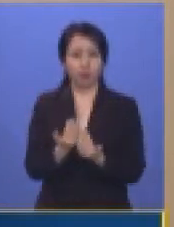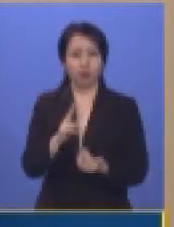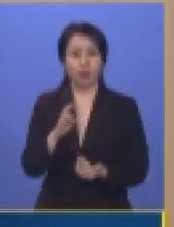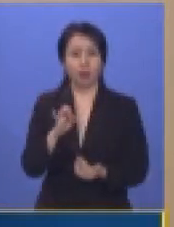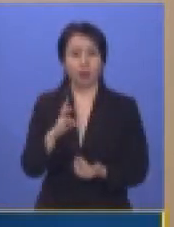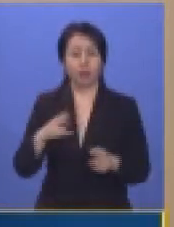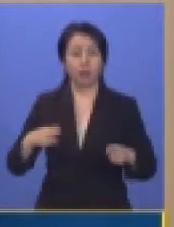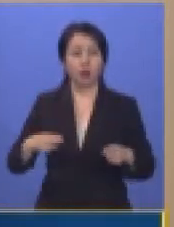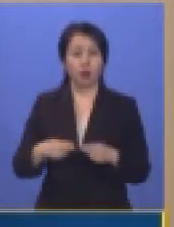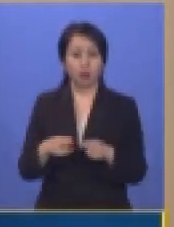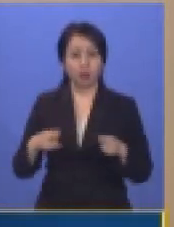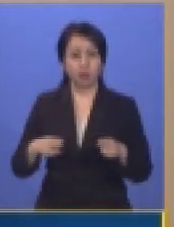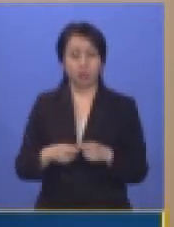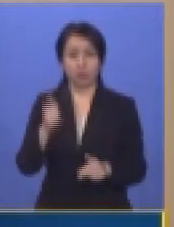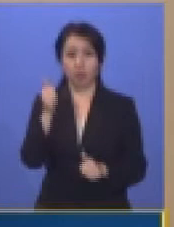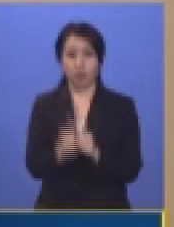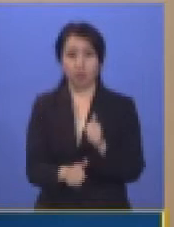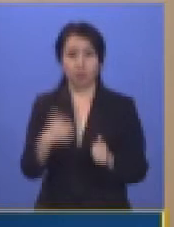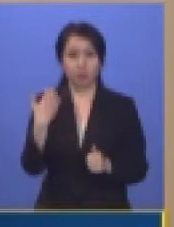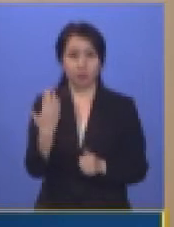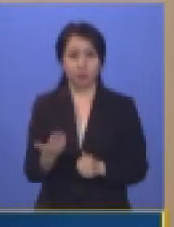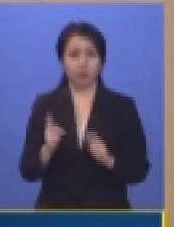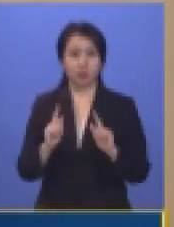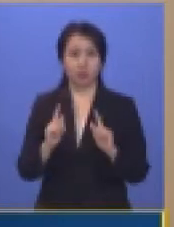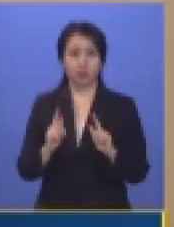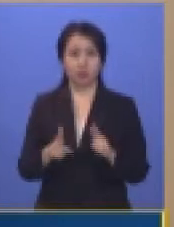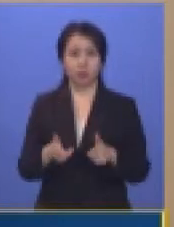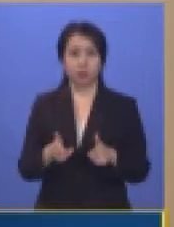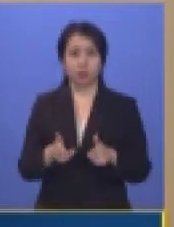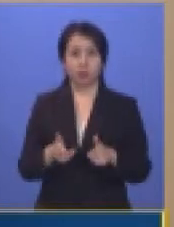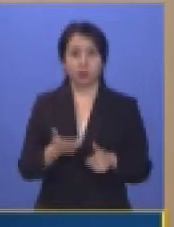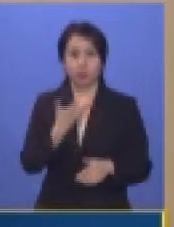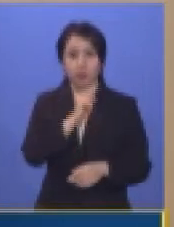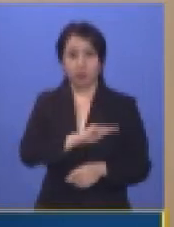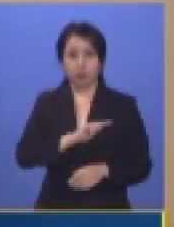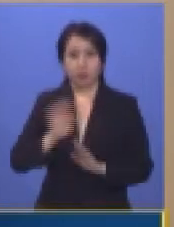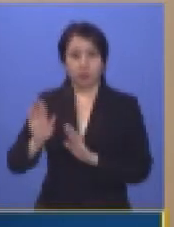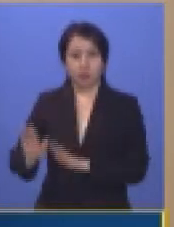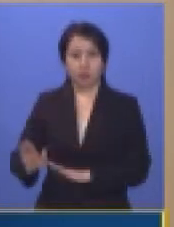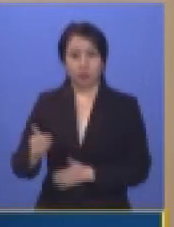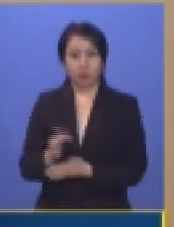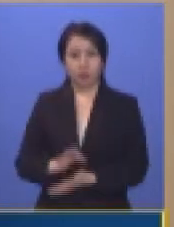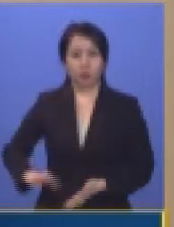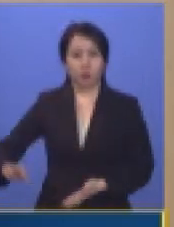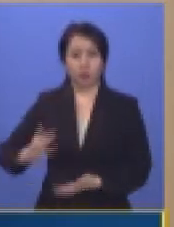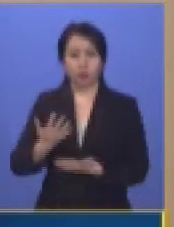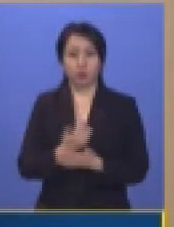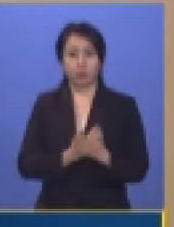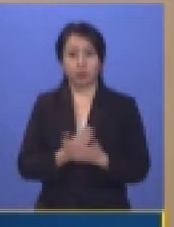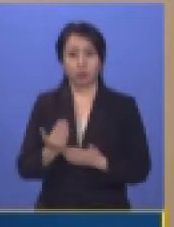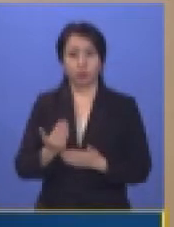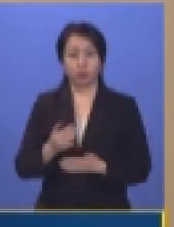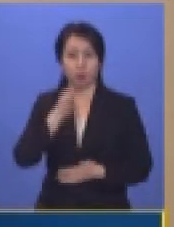карантинных ограничений. Каждый из вас, конечно же, в должности заместителя акима области получил большой